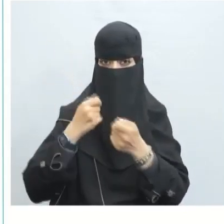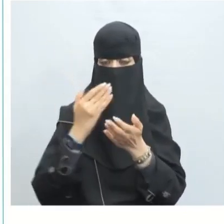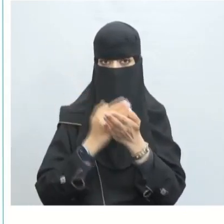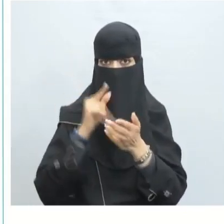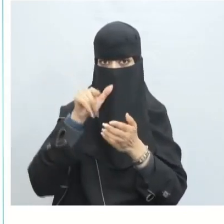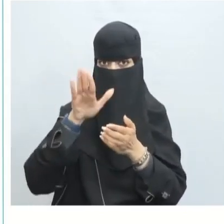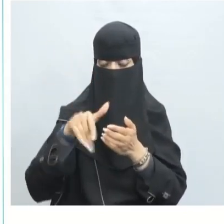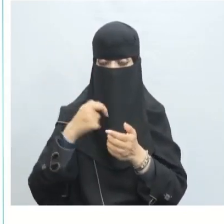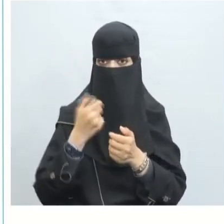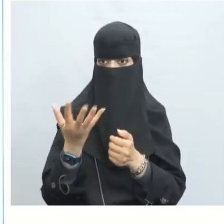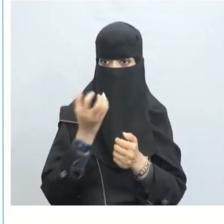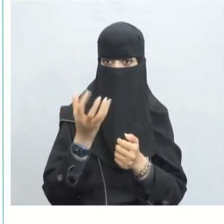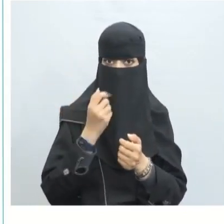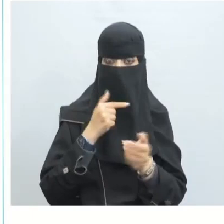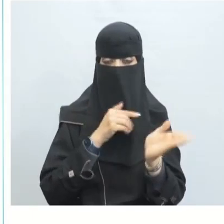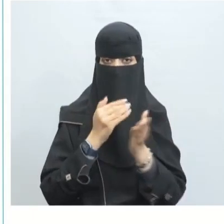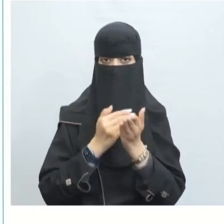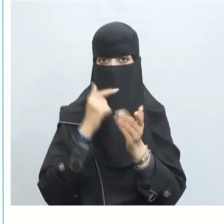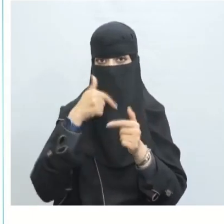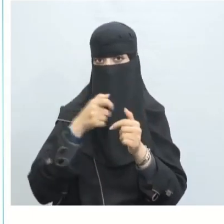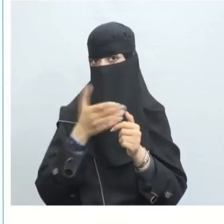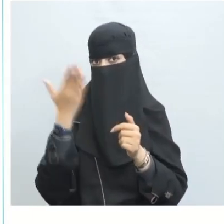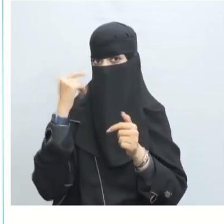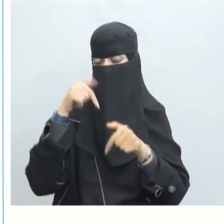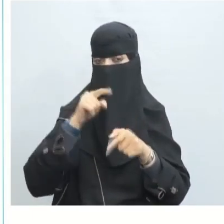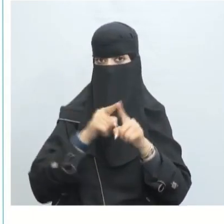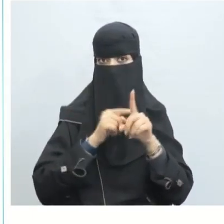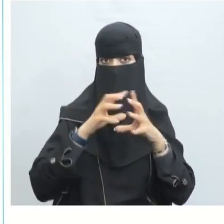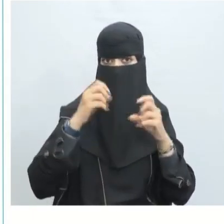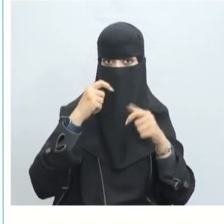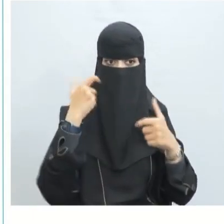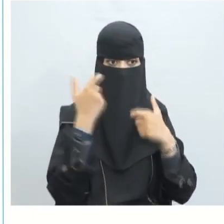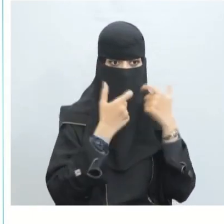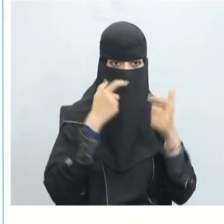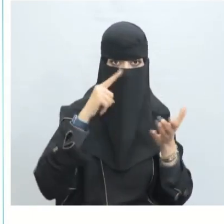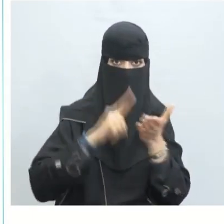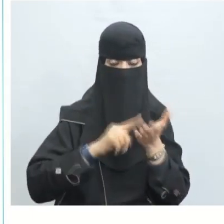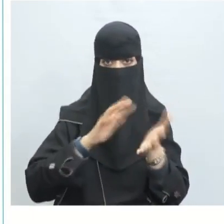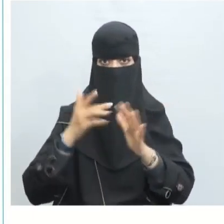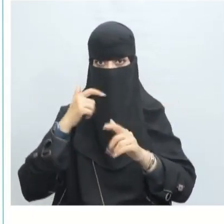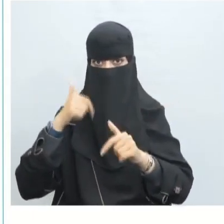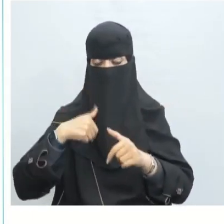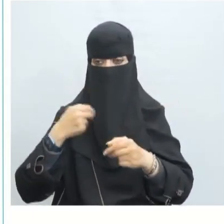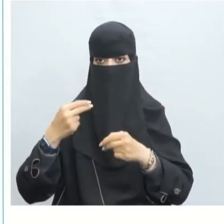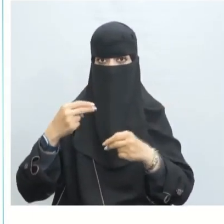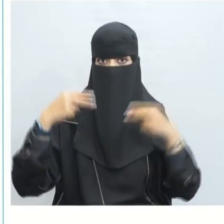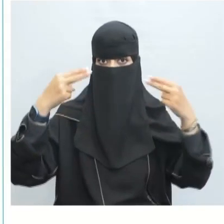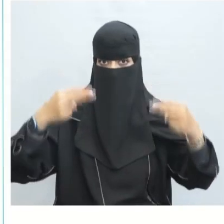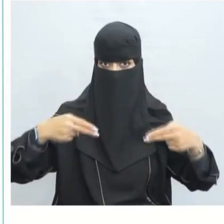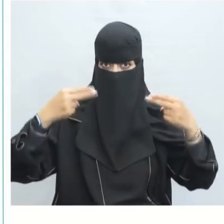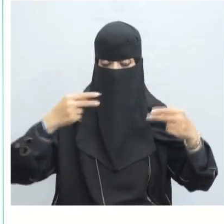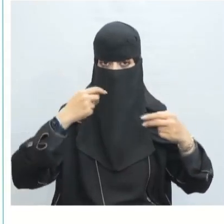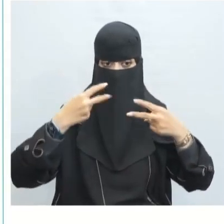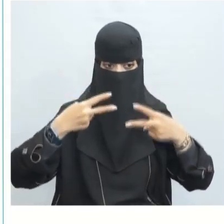هنالك استجابه لدعوه حضور مثلا مسبقا بمعنى نلاحظ مثلا بعض الفعاليات يتم فتح